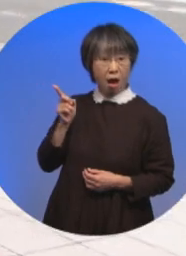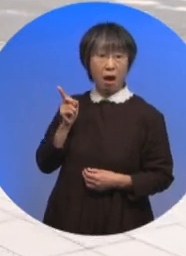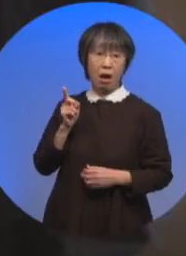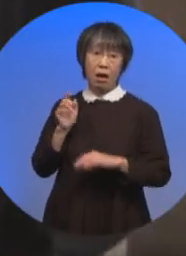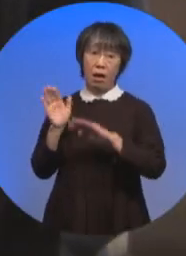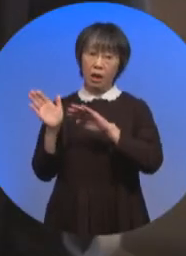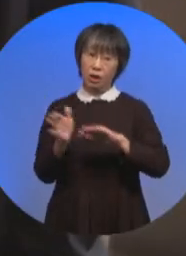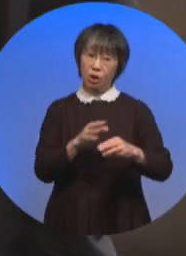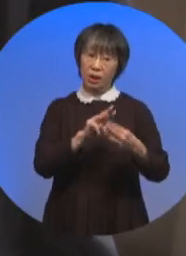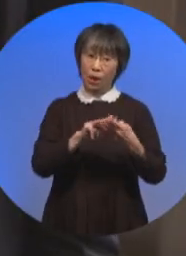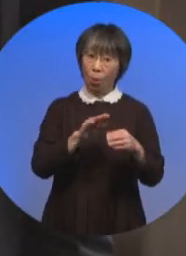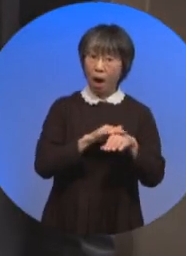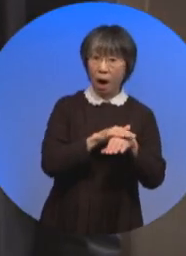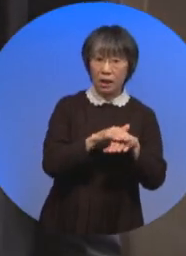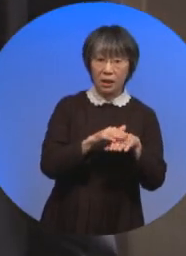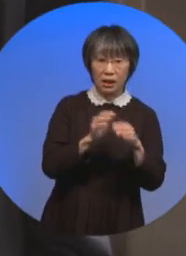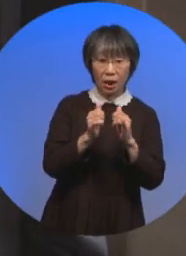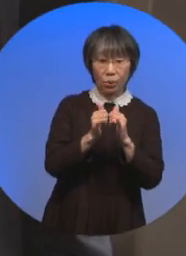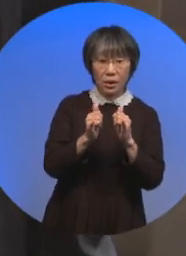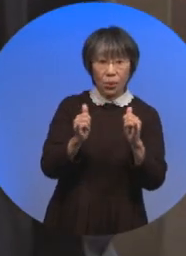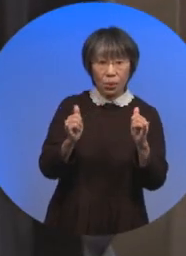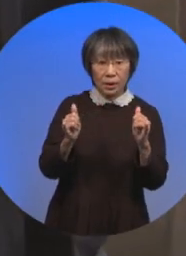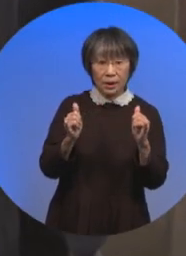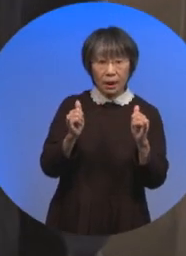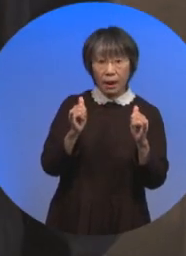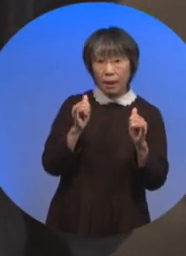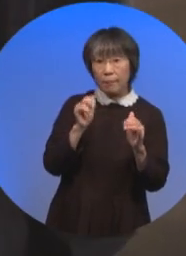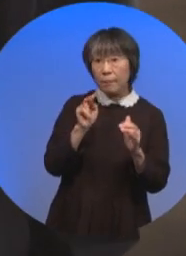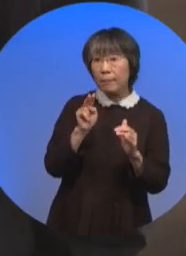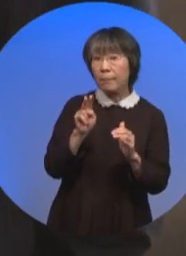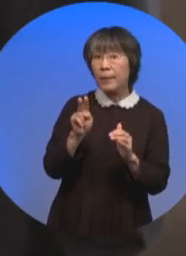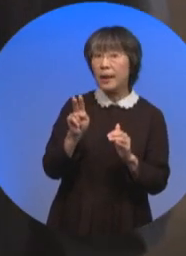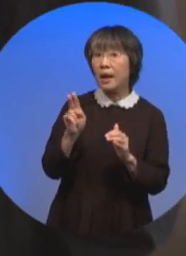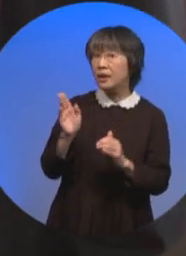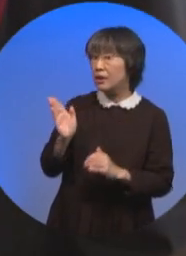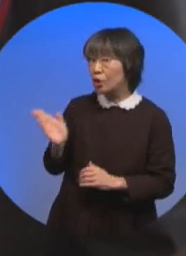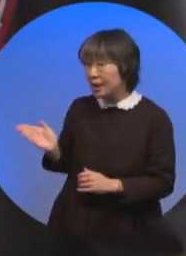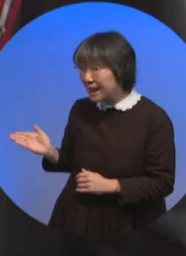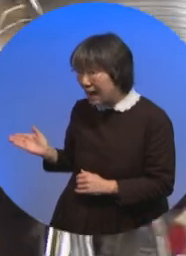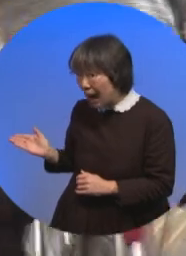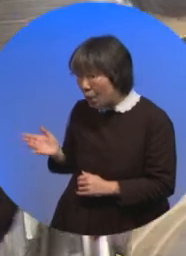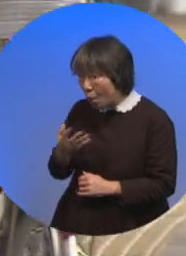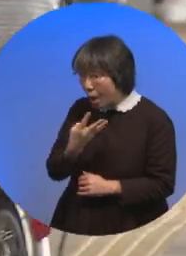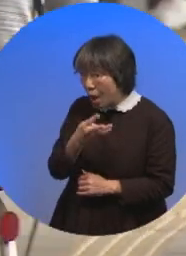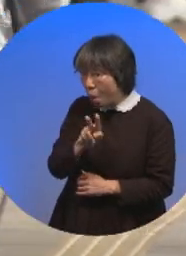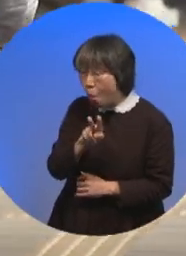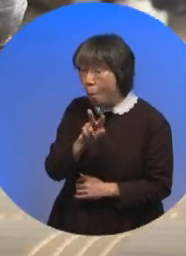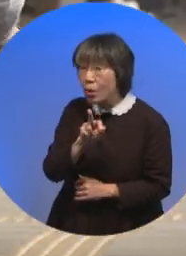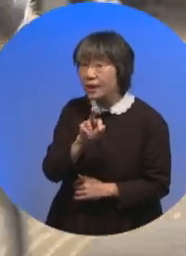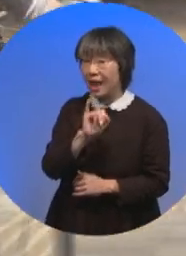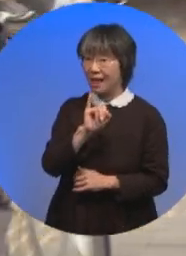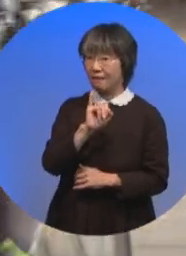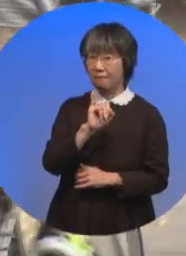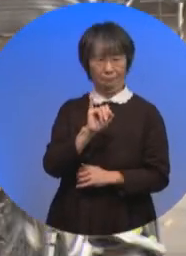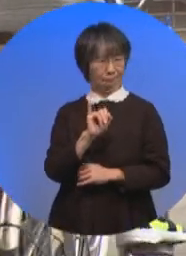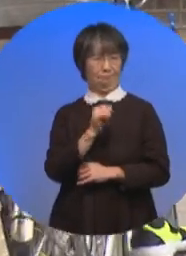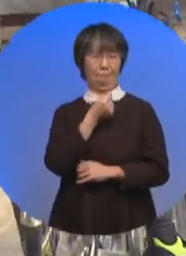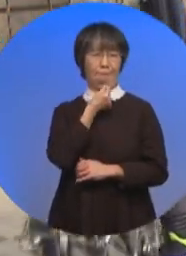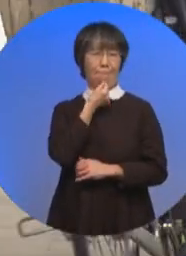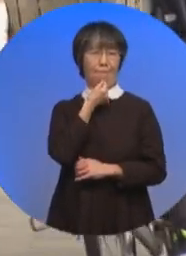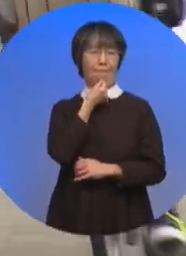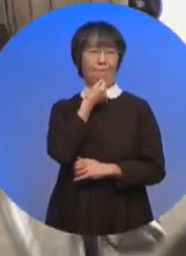いや、本当に吹田を愛している人しか見えないと言われている吹田の妖精ですよね。色こそ違うけど、あのジャージ